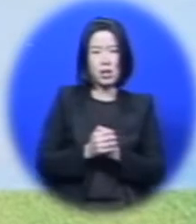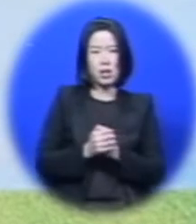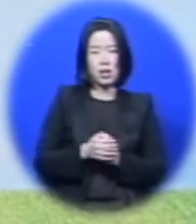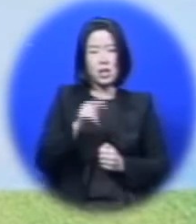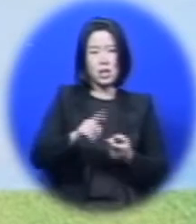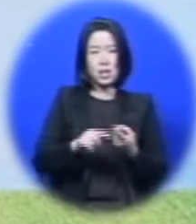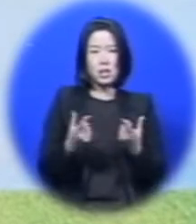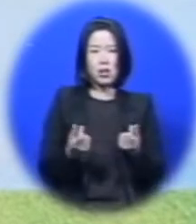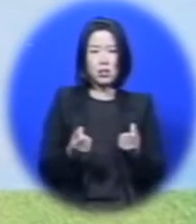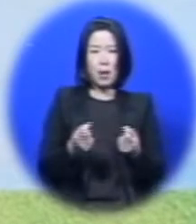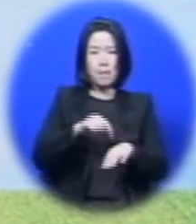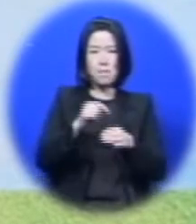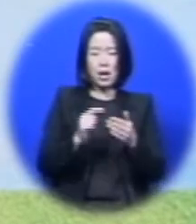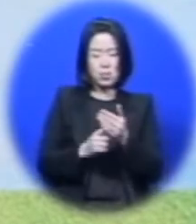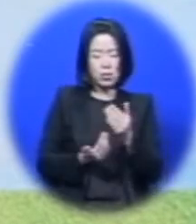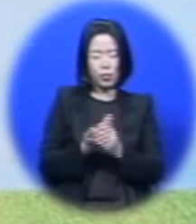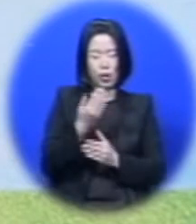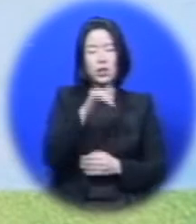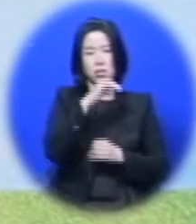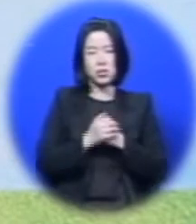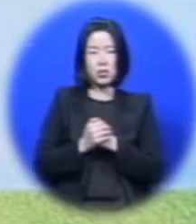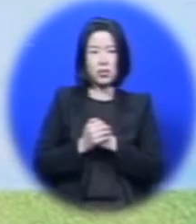그런 마음이 확 드는 거란.